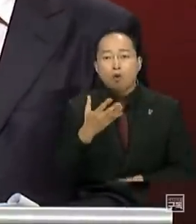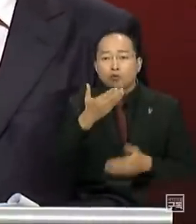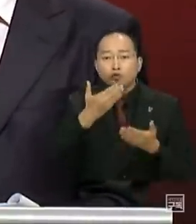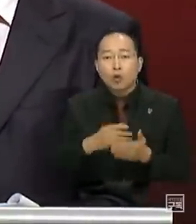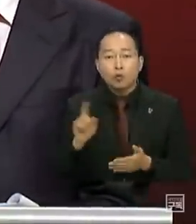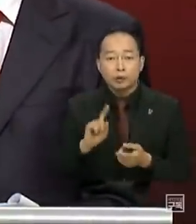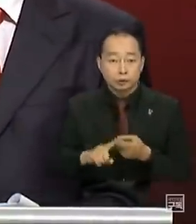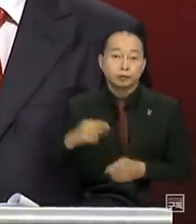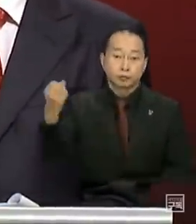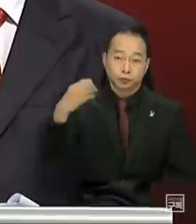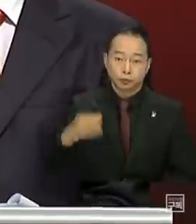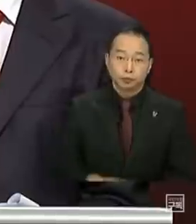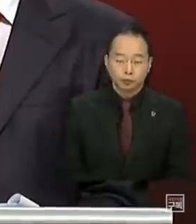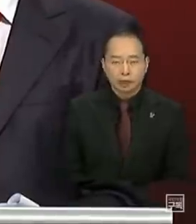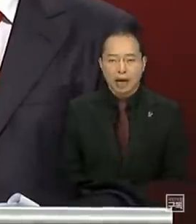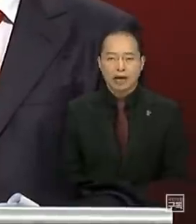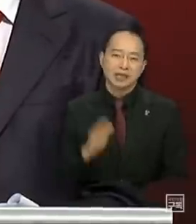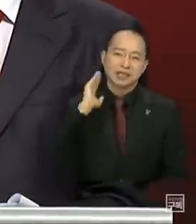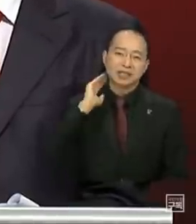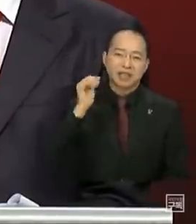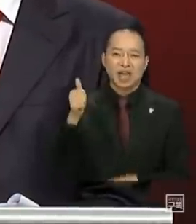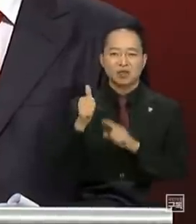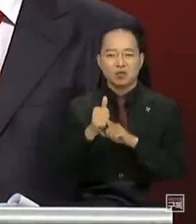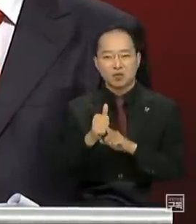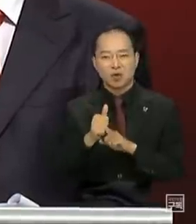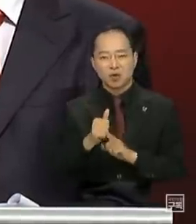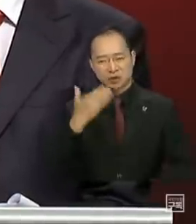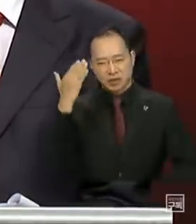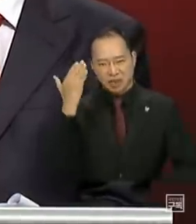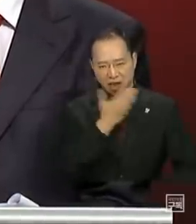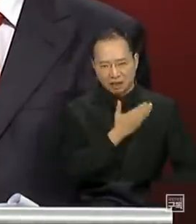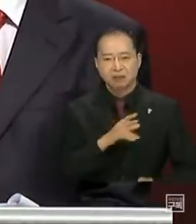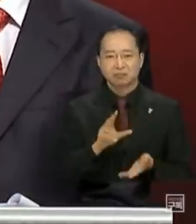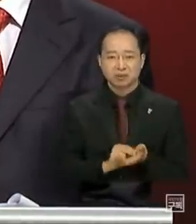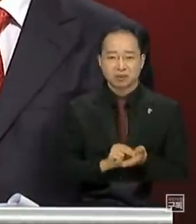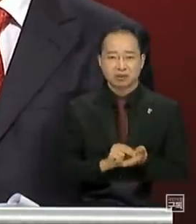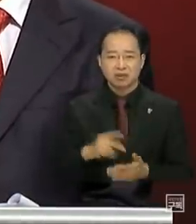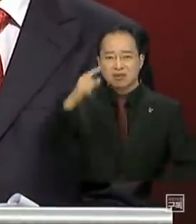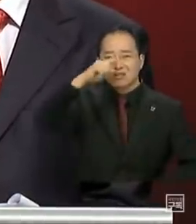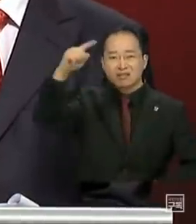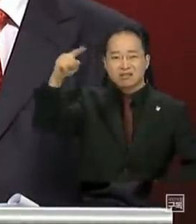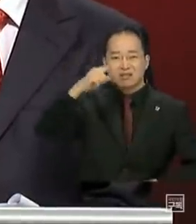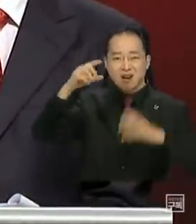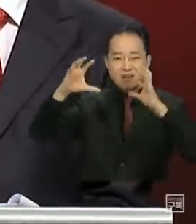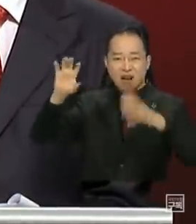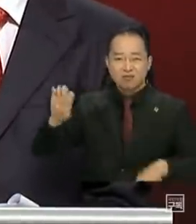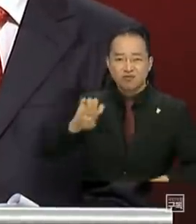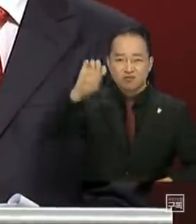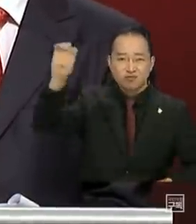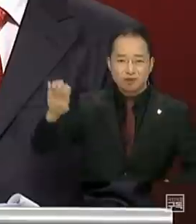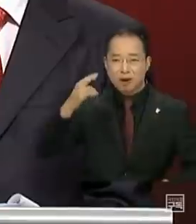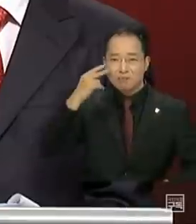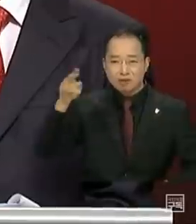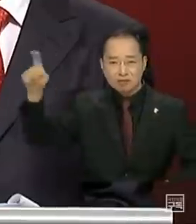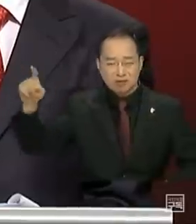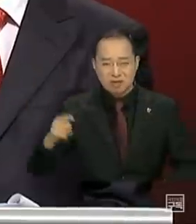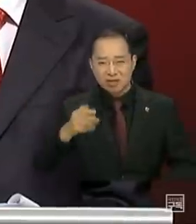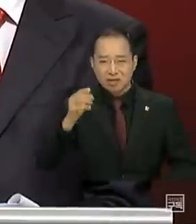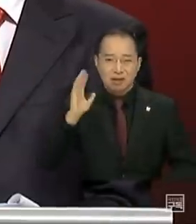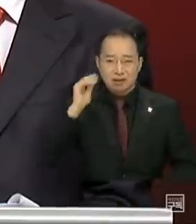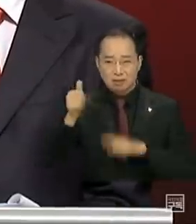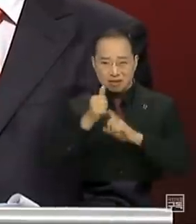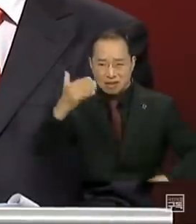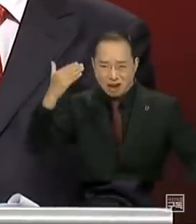대통령의 도덕성 문제는 서구 사회에서는 이게 굉장히 중요한 문제죠. 그런데